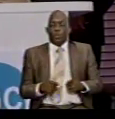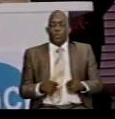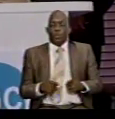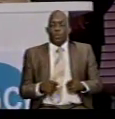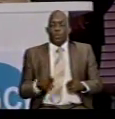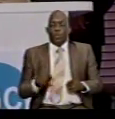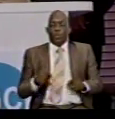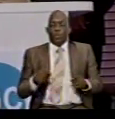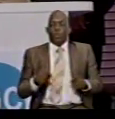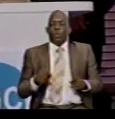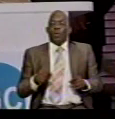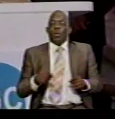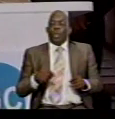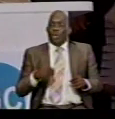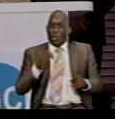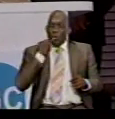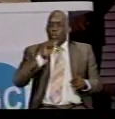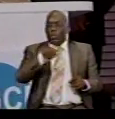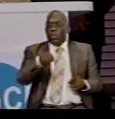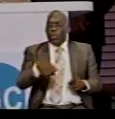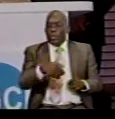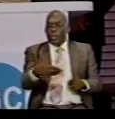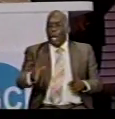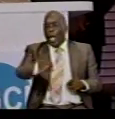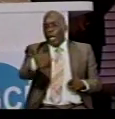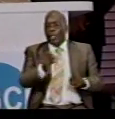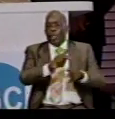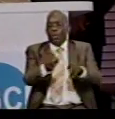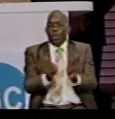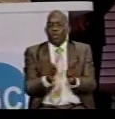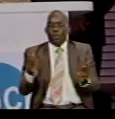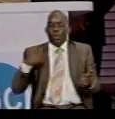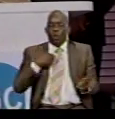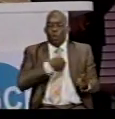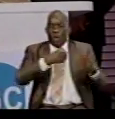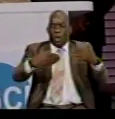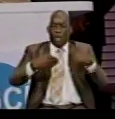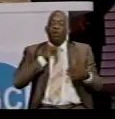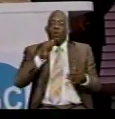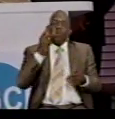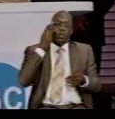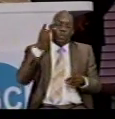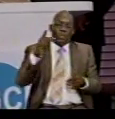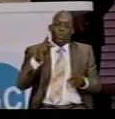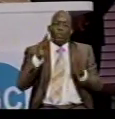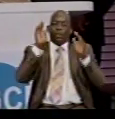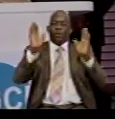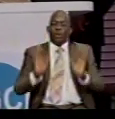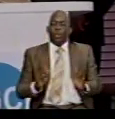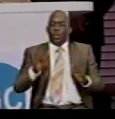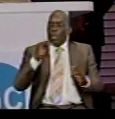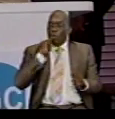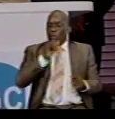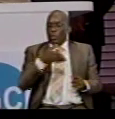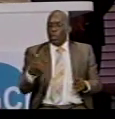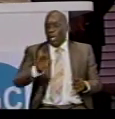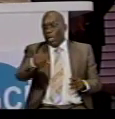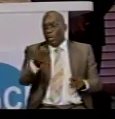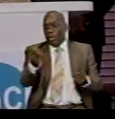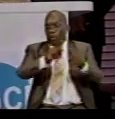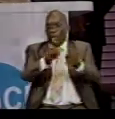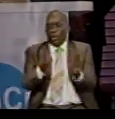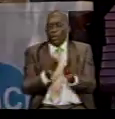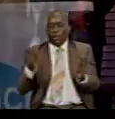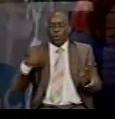seen miracles? Avons-nous eu un endroit où il n'y a pas eu de miracles? Is there any place we have not had miracles? Y en a-t-il un endroit où nous n'avons pas pris